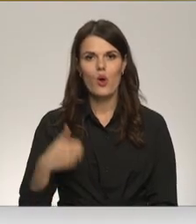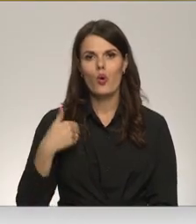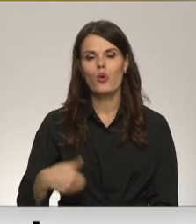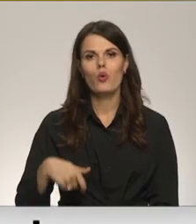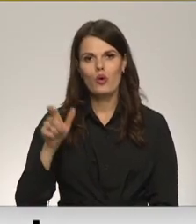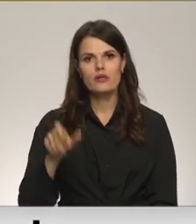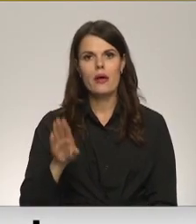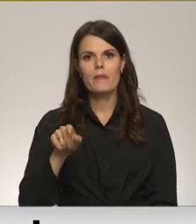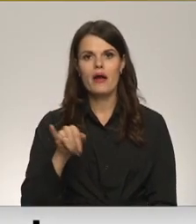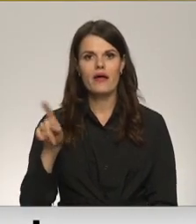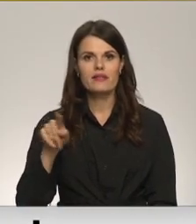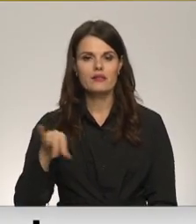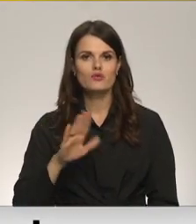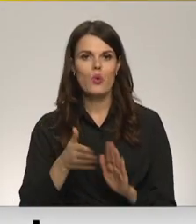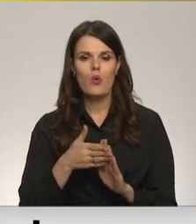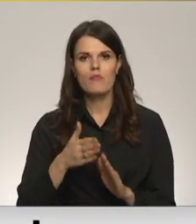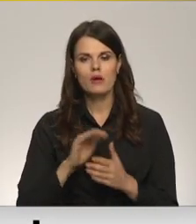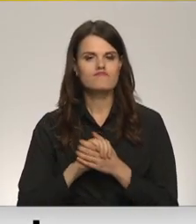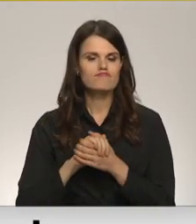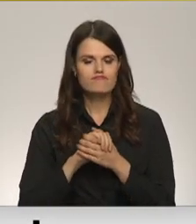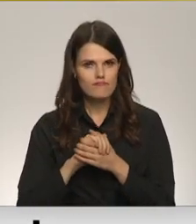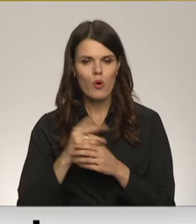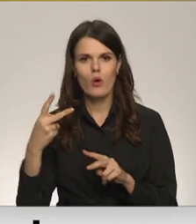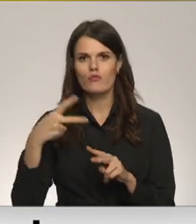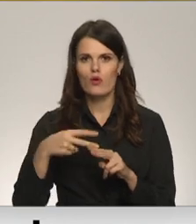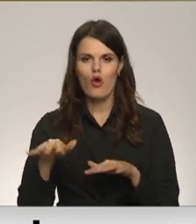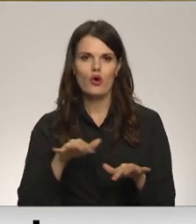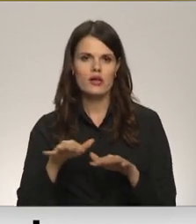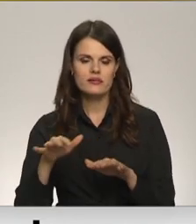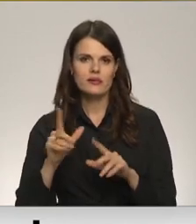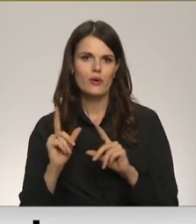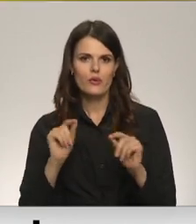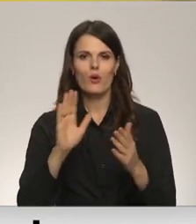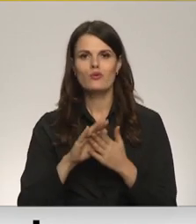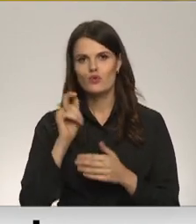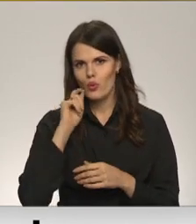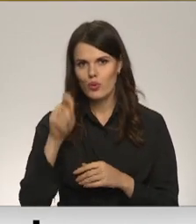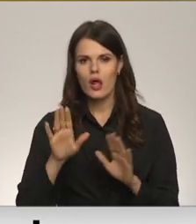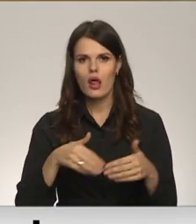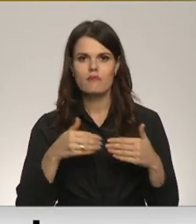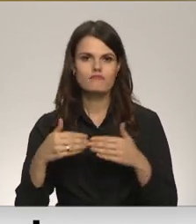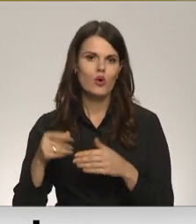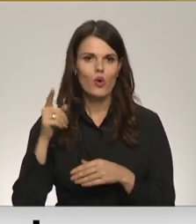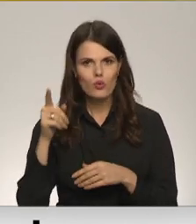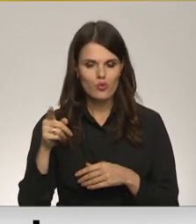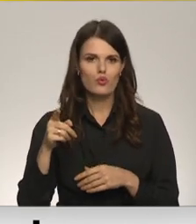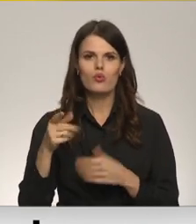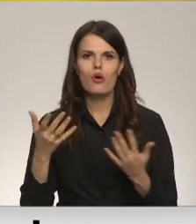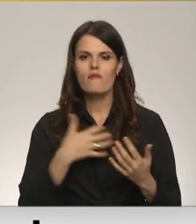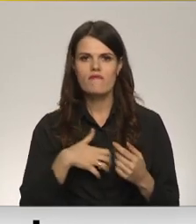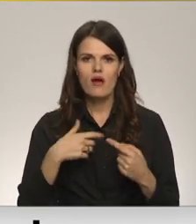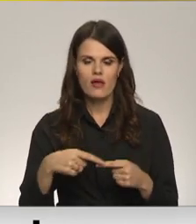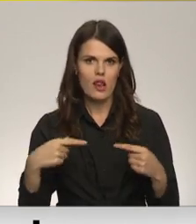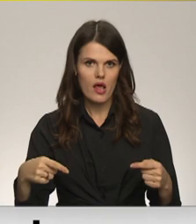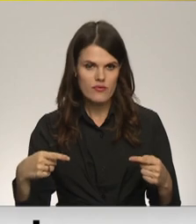Kuldīdznieks Matīs Suplejs kopā ar saviem domu biedriem jau otro reizi noorganizējis braucienu uz Ukrainu, lai nogādātu tur konkrētajā brīdī